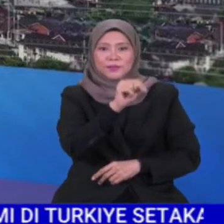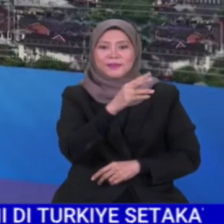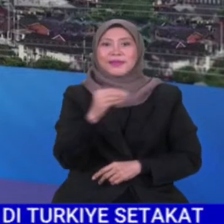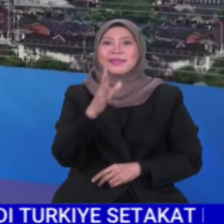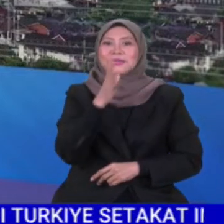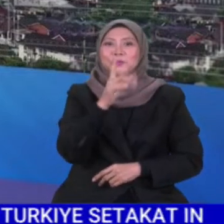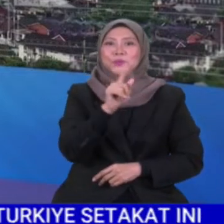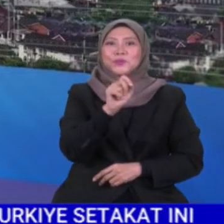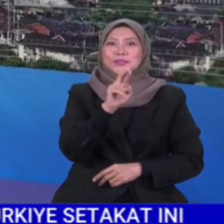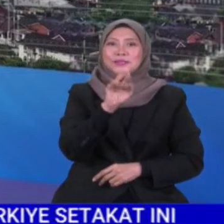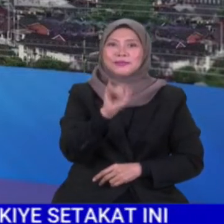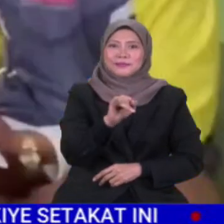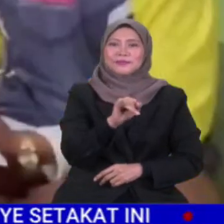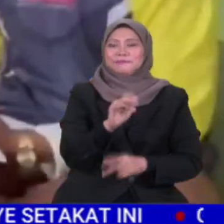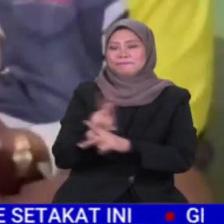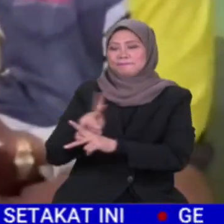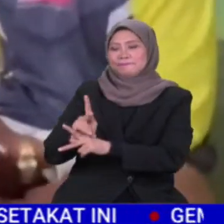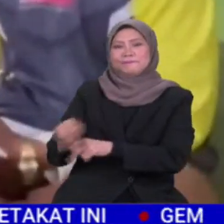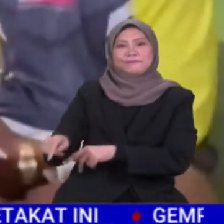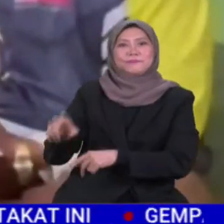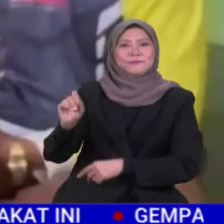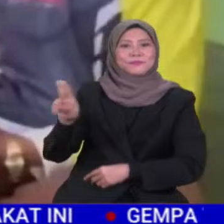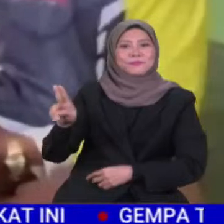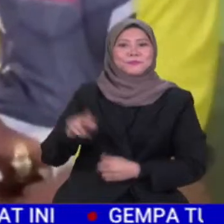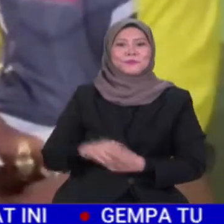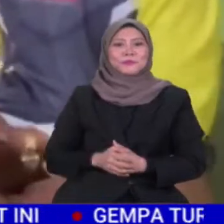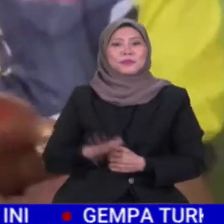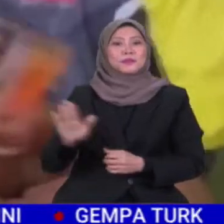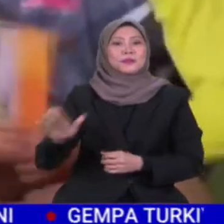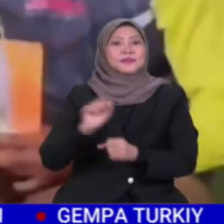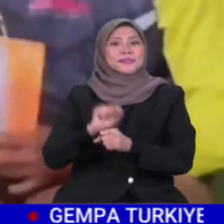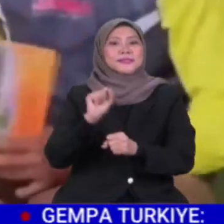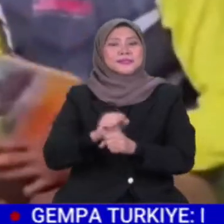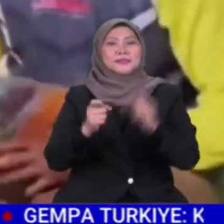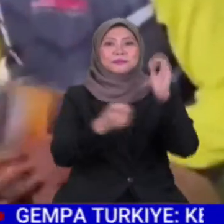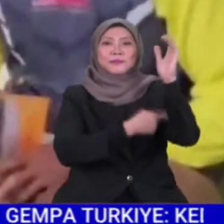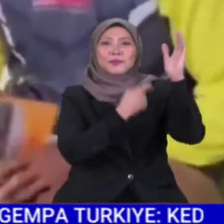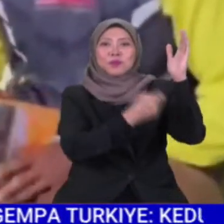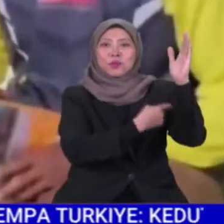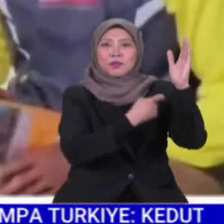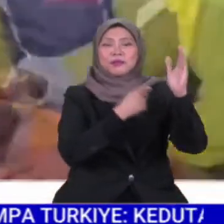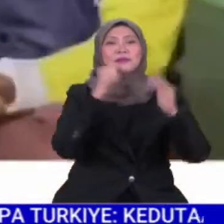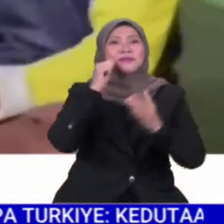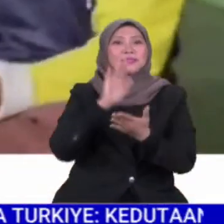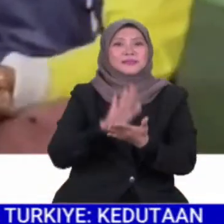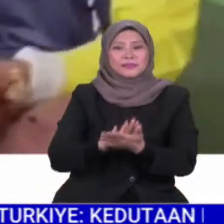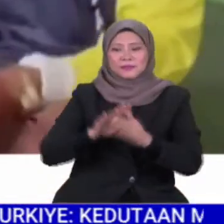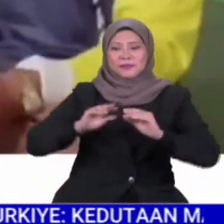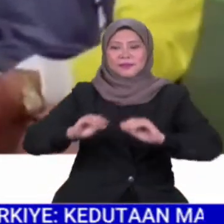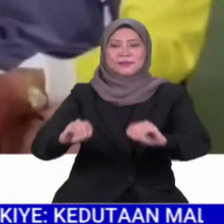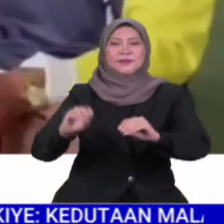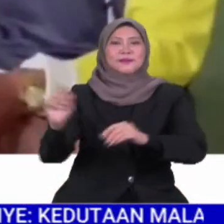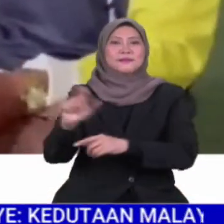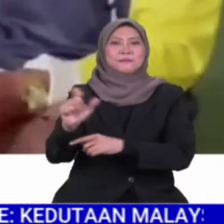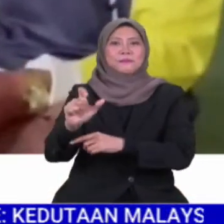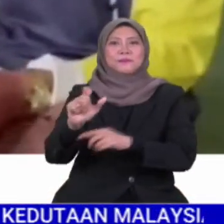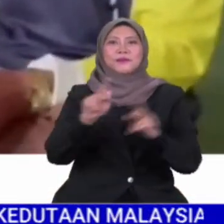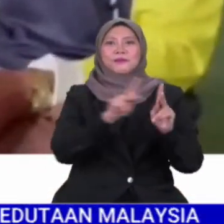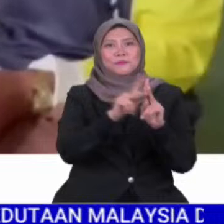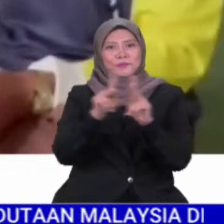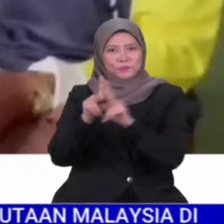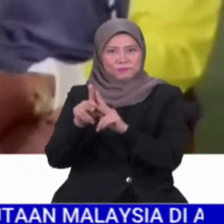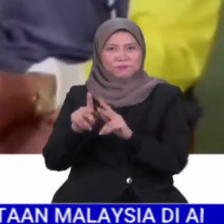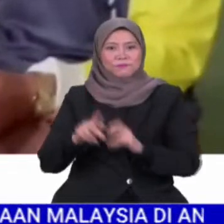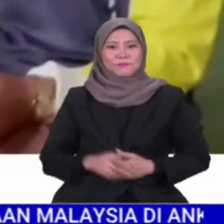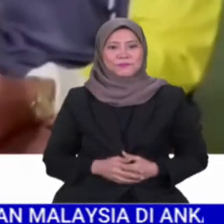ibu tirinya, Sakiah Alang. Muslan bekerja sebagai penoreh manakala isterinya mengajar agama di kampung